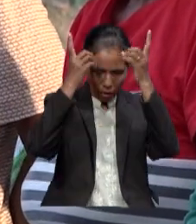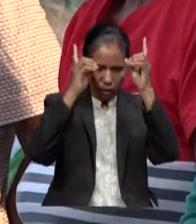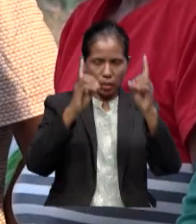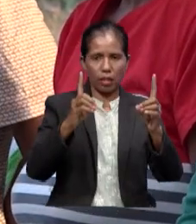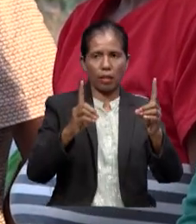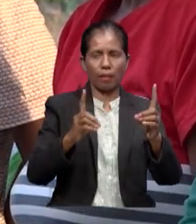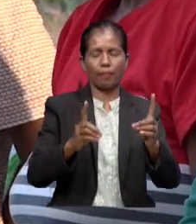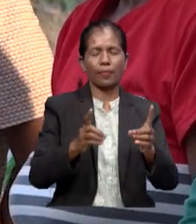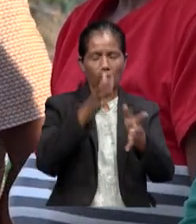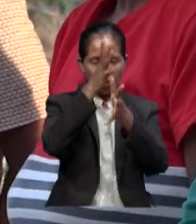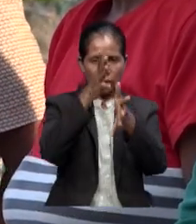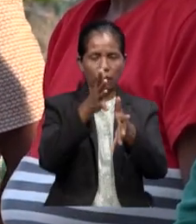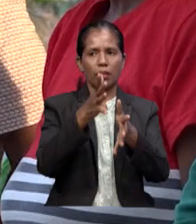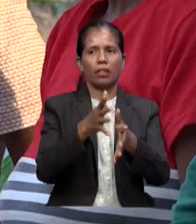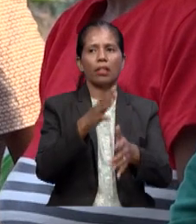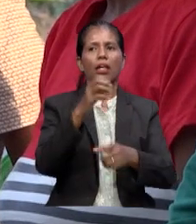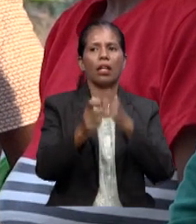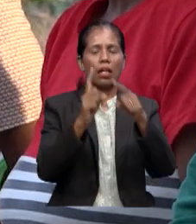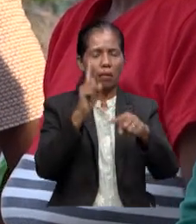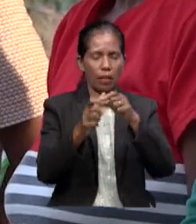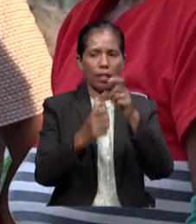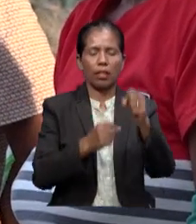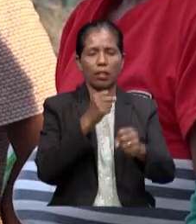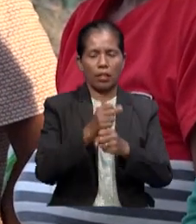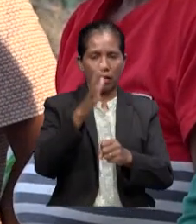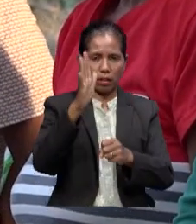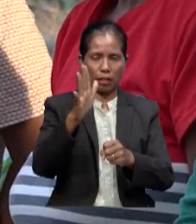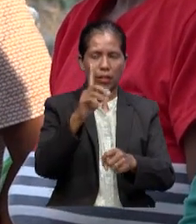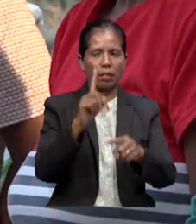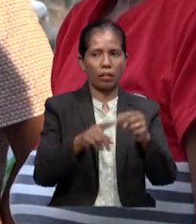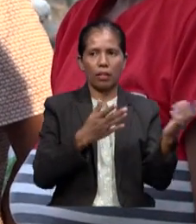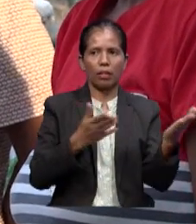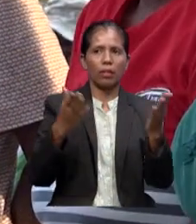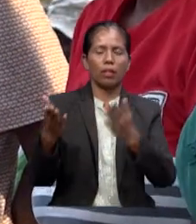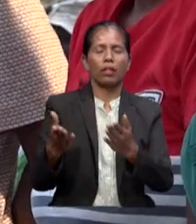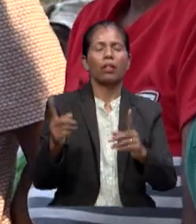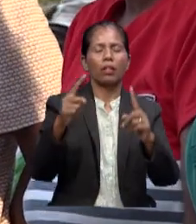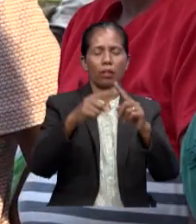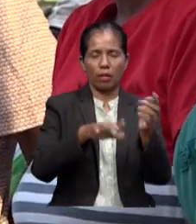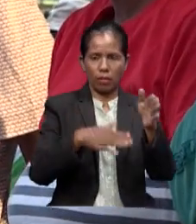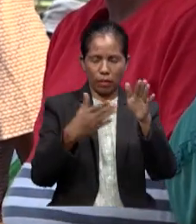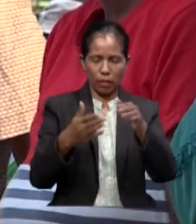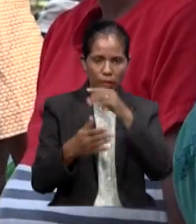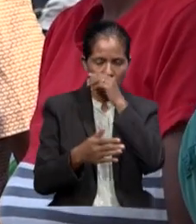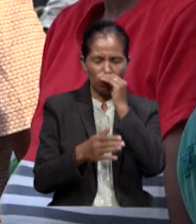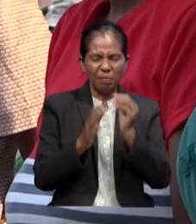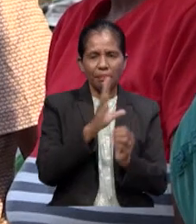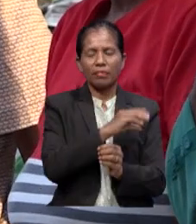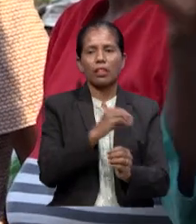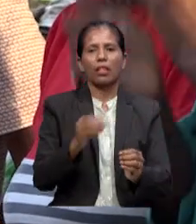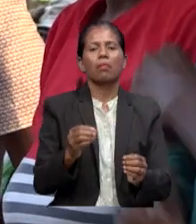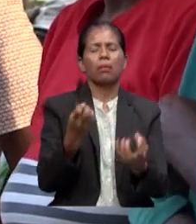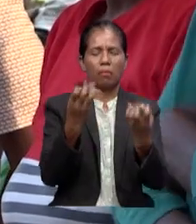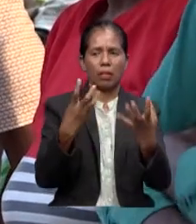sebele la bele tina lima la bele to 2022 sebele lori to mati tambah buat lu kida maka mi